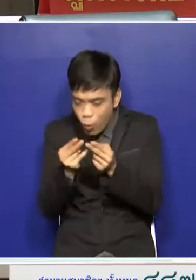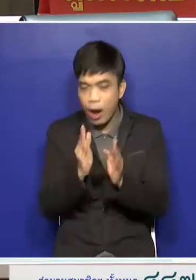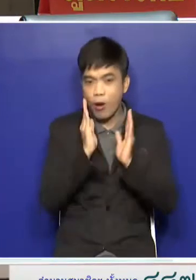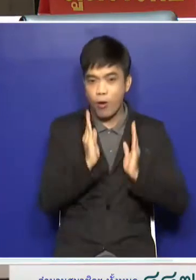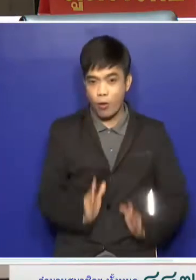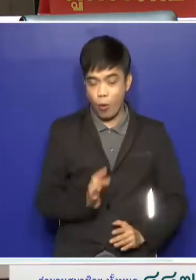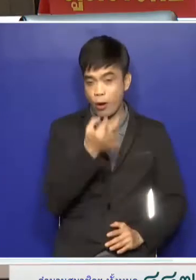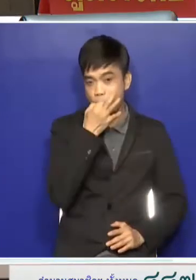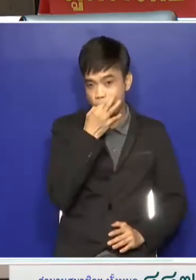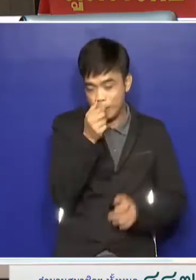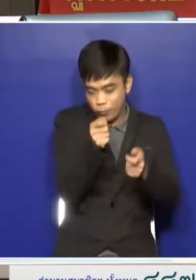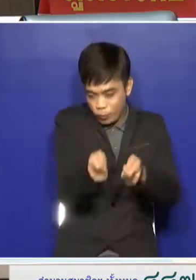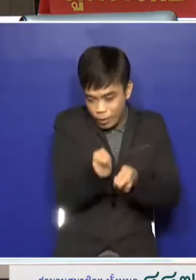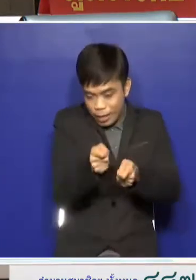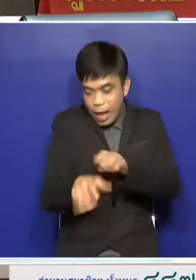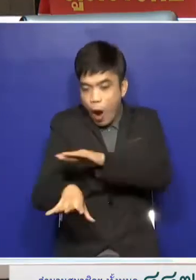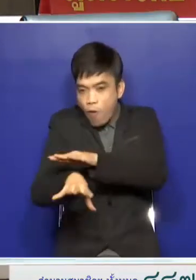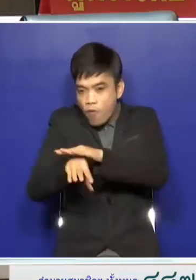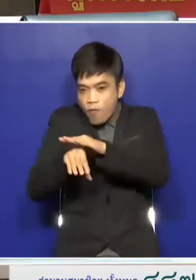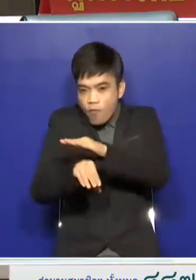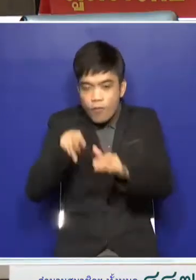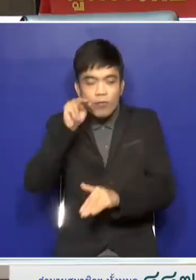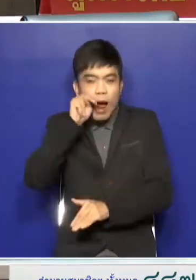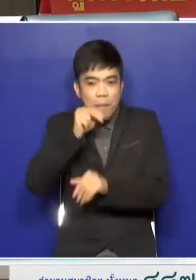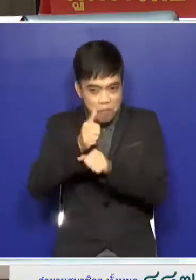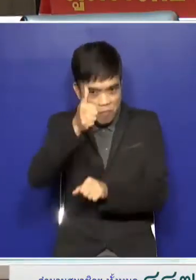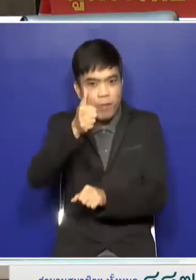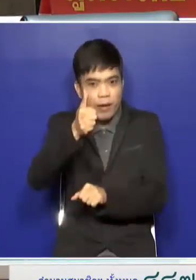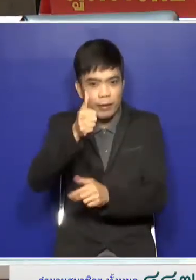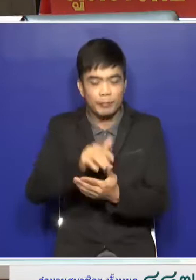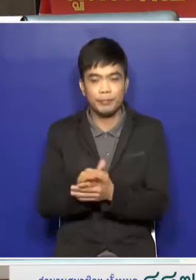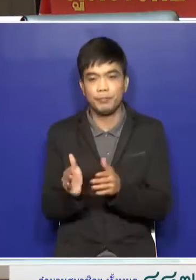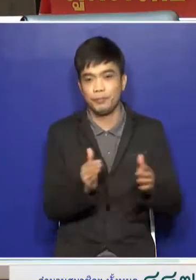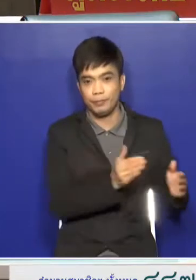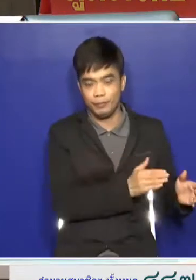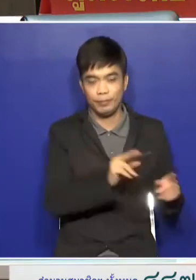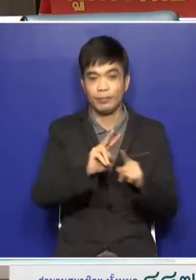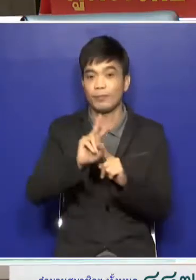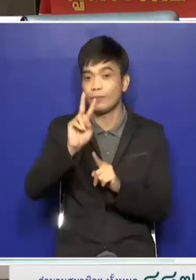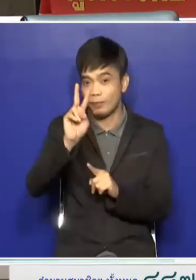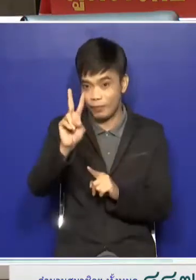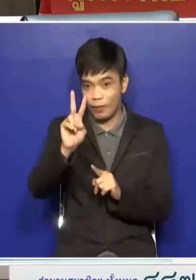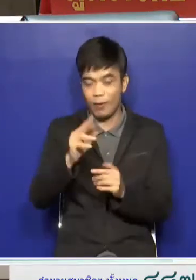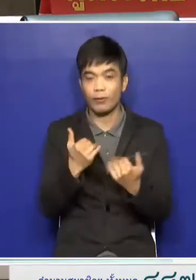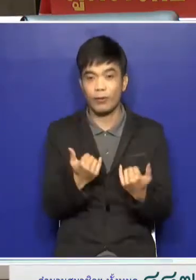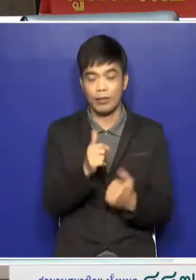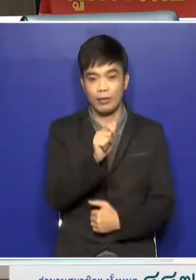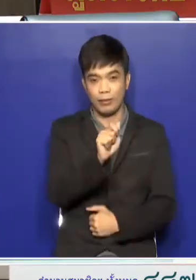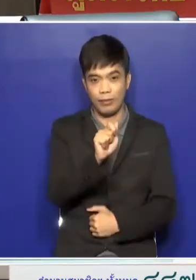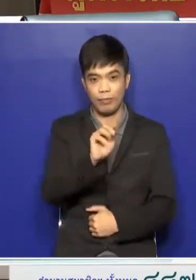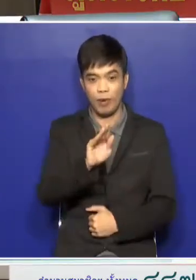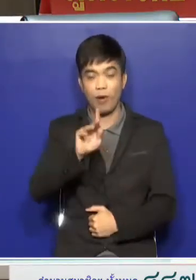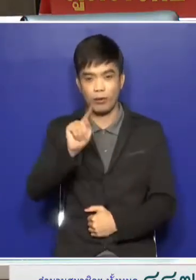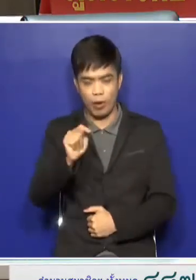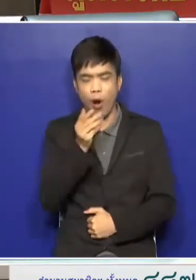น้ำขึ้นนำมาใช้ได้ไหมขอสไลด์เลยครับประเด็นที่2ครับขณะนี้องค์การบริหารส่วนตำบลได้